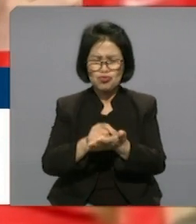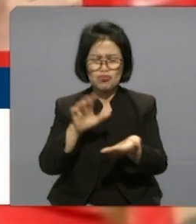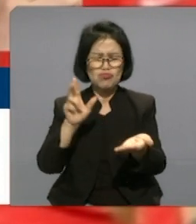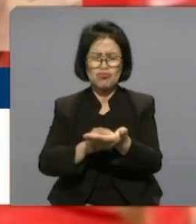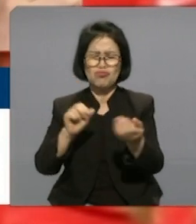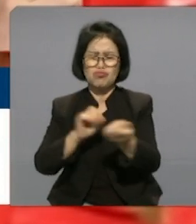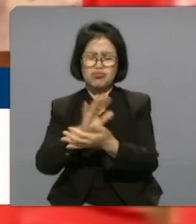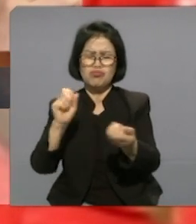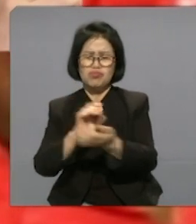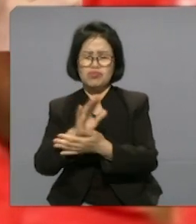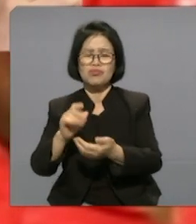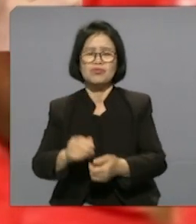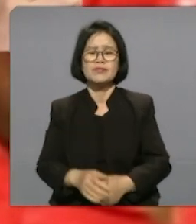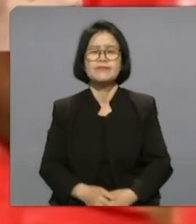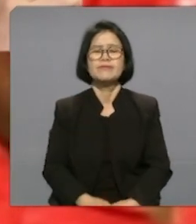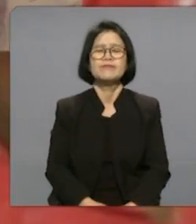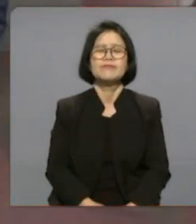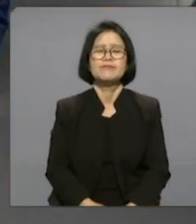지금 초상집이거든요.